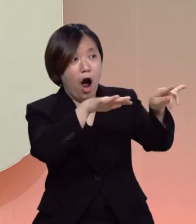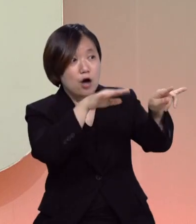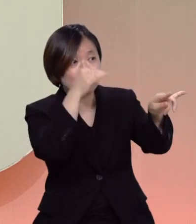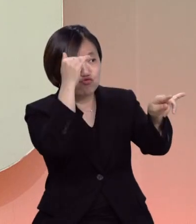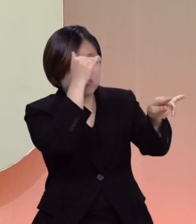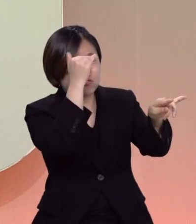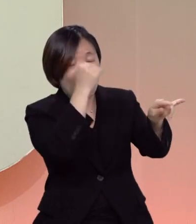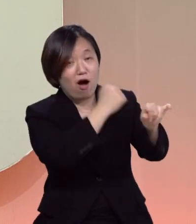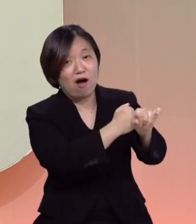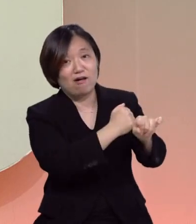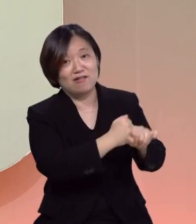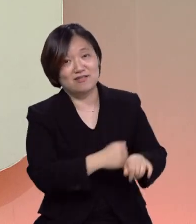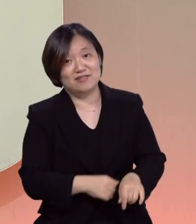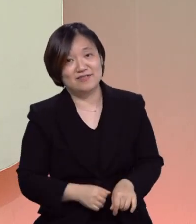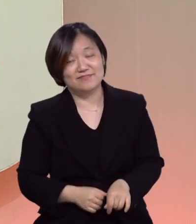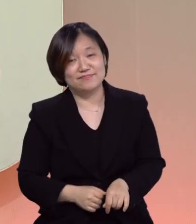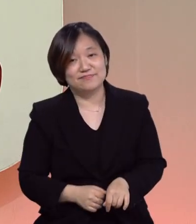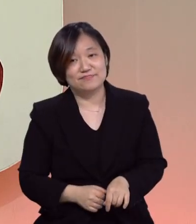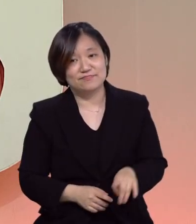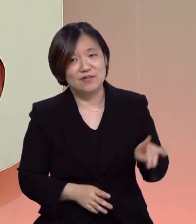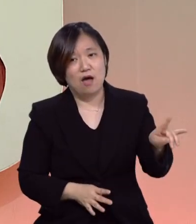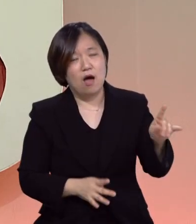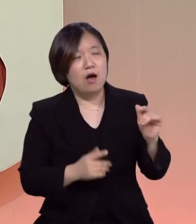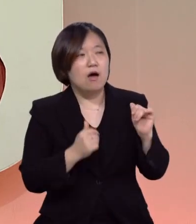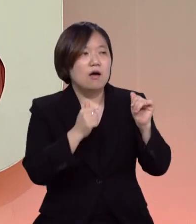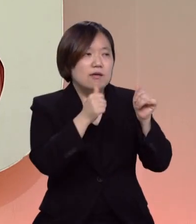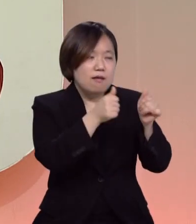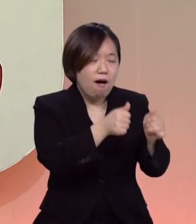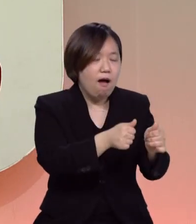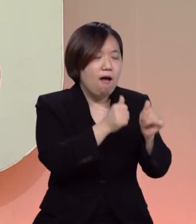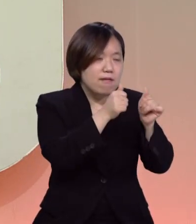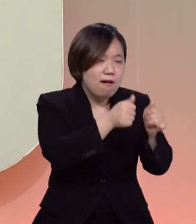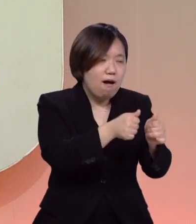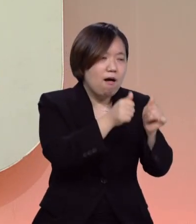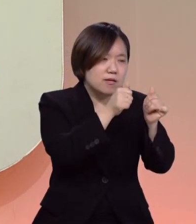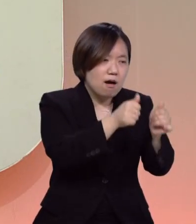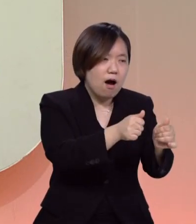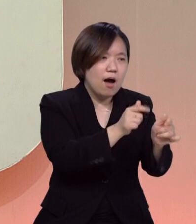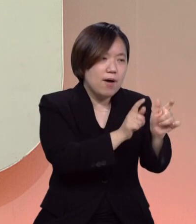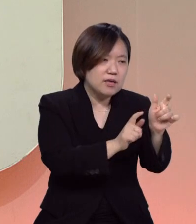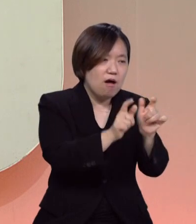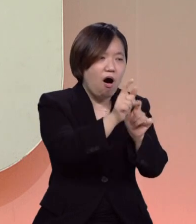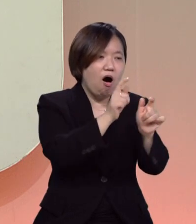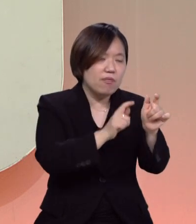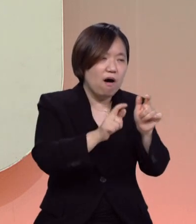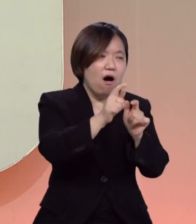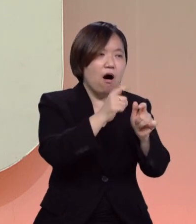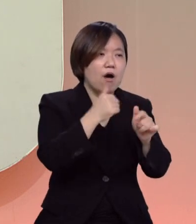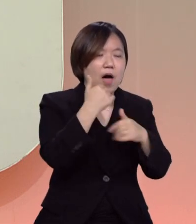거죠 절을 하면 절을 할수록 점점점 모음이 가벼워지더니